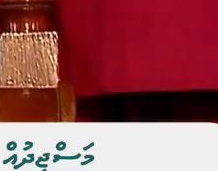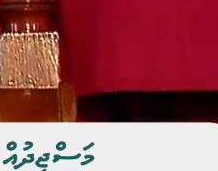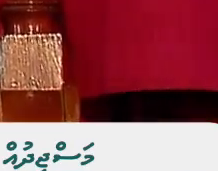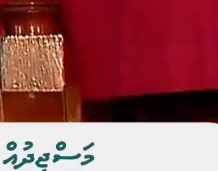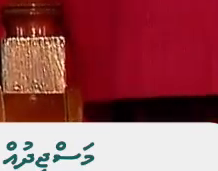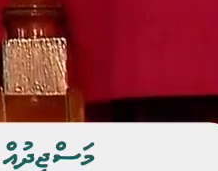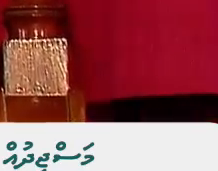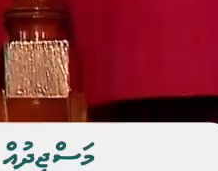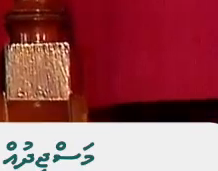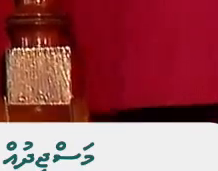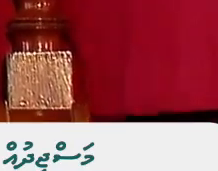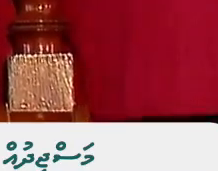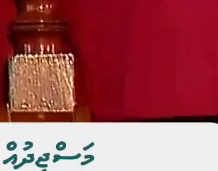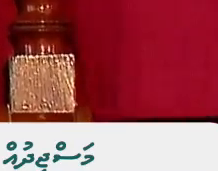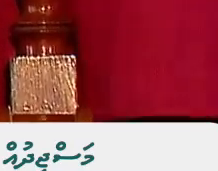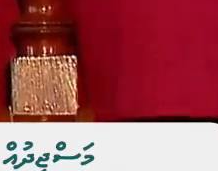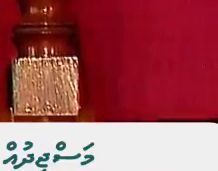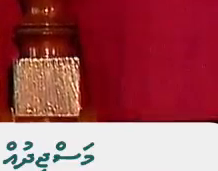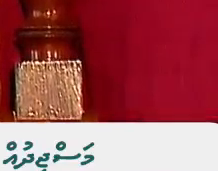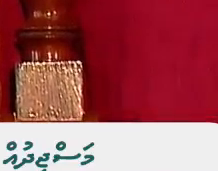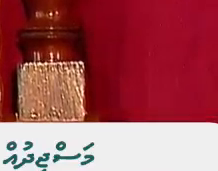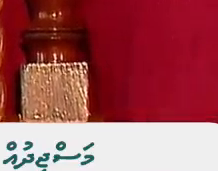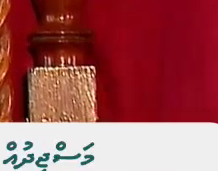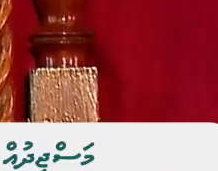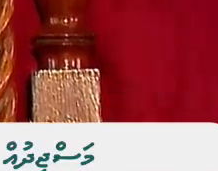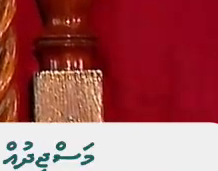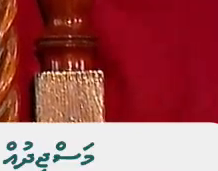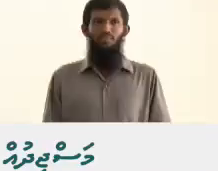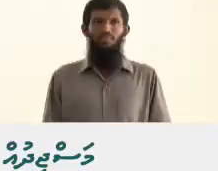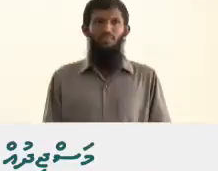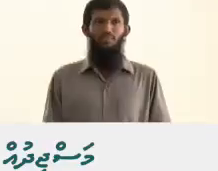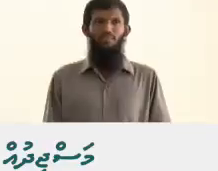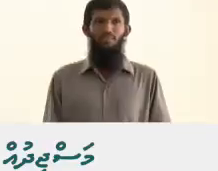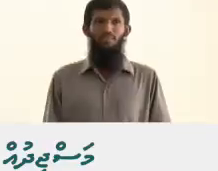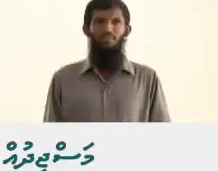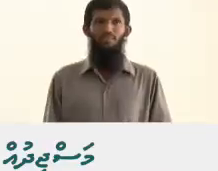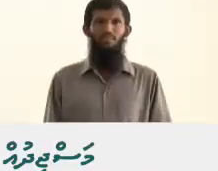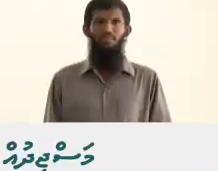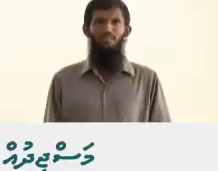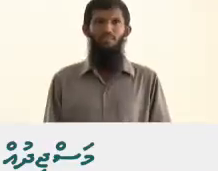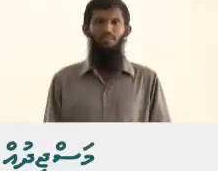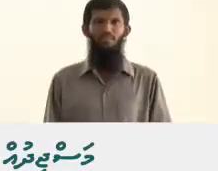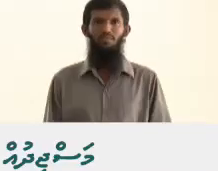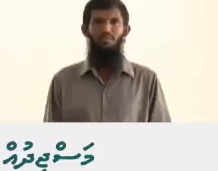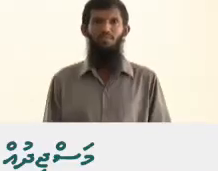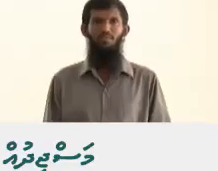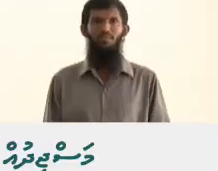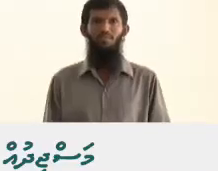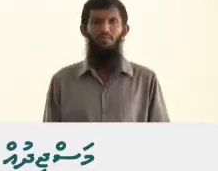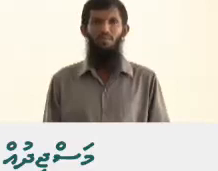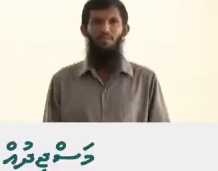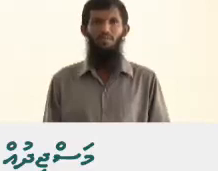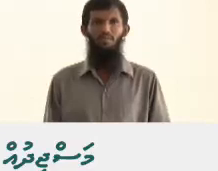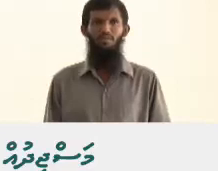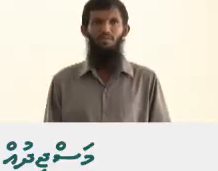والنفع والشفاء. وأشهد أن محمدا عبد الله ورسوله صلى الله عليه وسلم وعلى آله